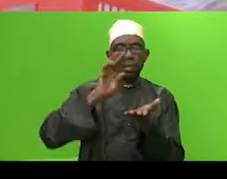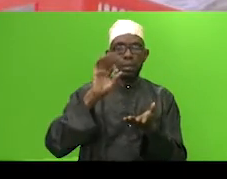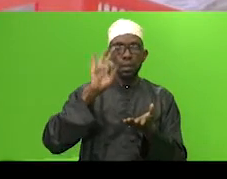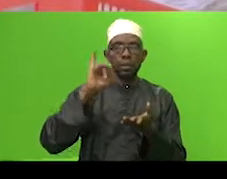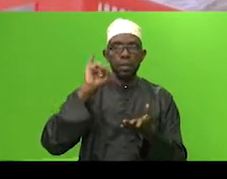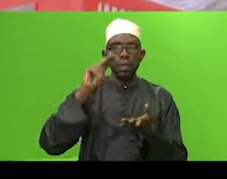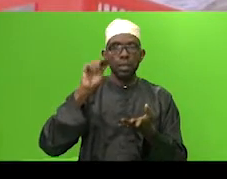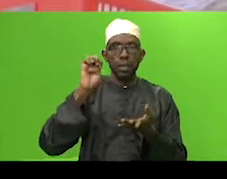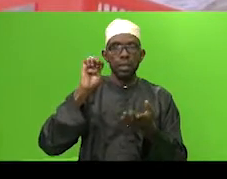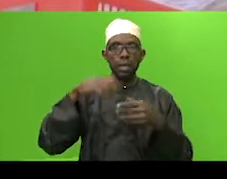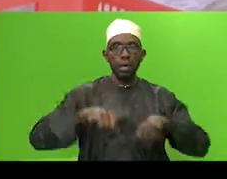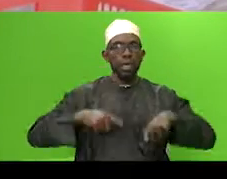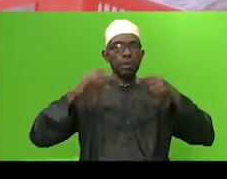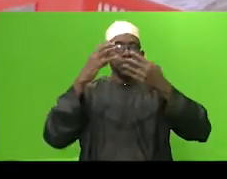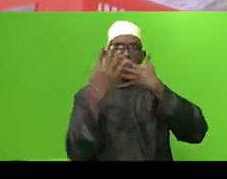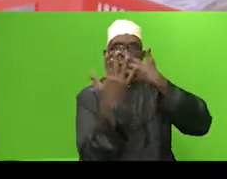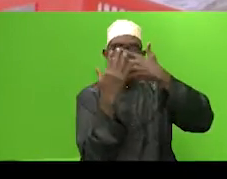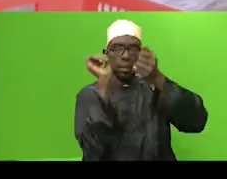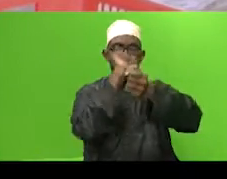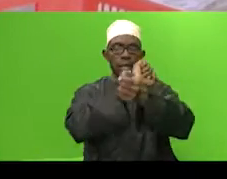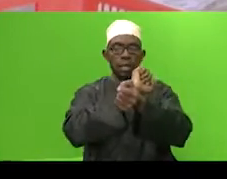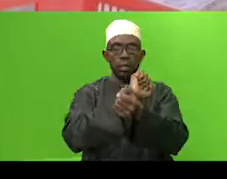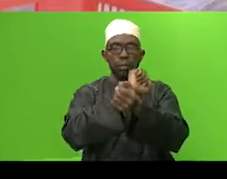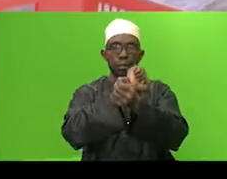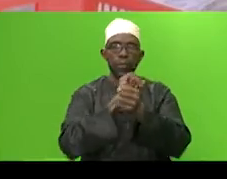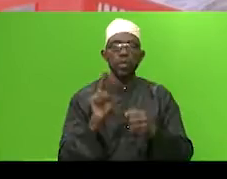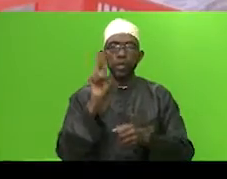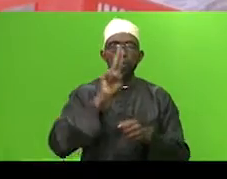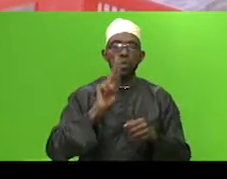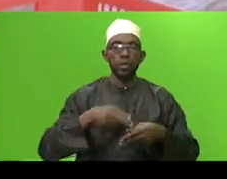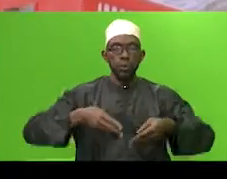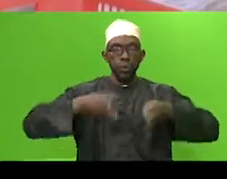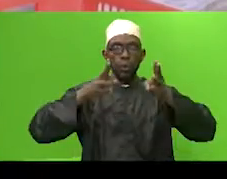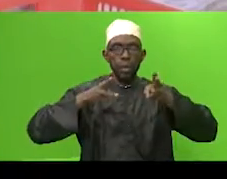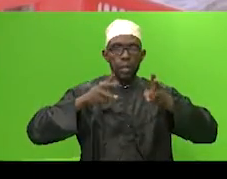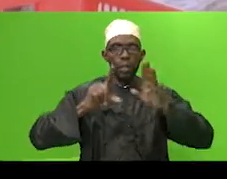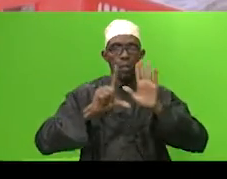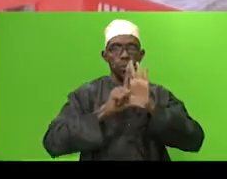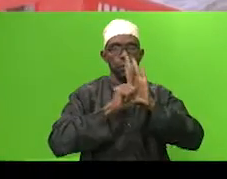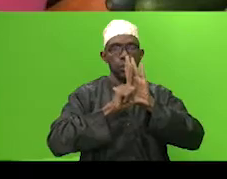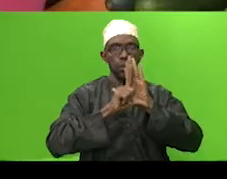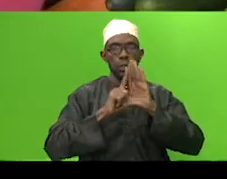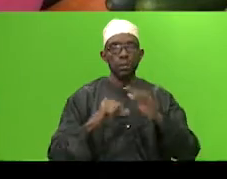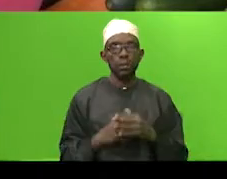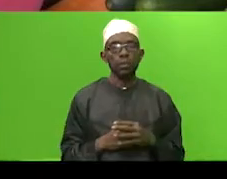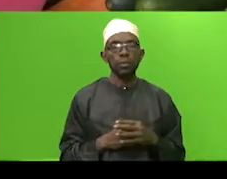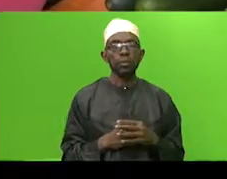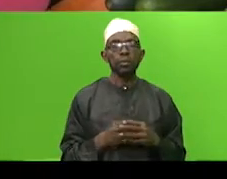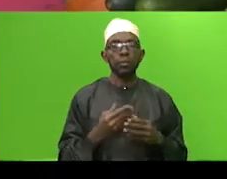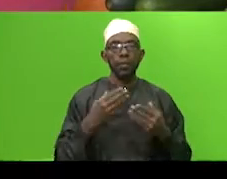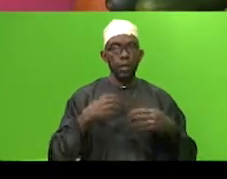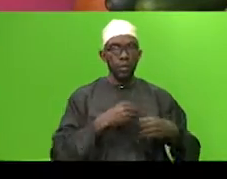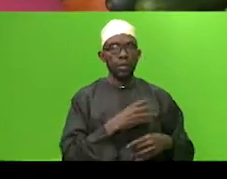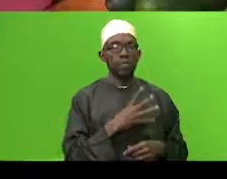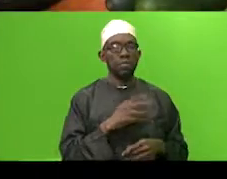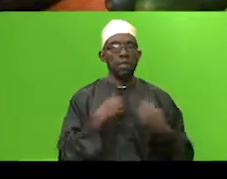kubali kuishi jera. Afadhali tumire jia wanataka sasa upate ile yako kidogo tu ulipike na. Hata hivyo hatuogopi